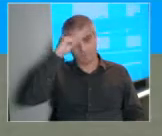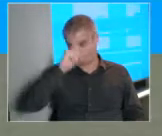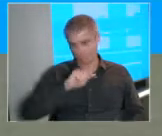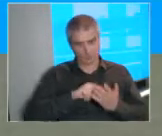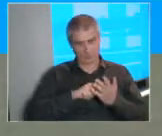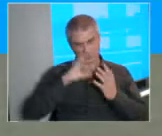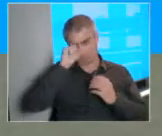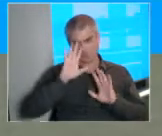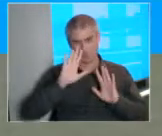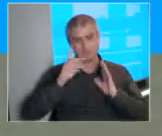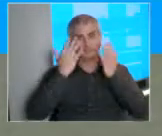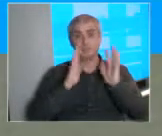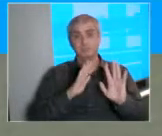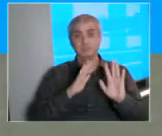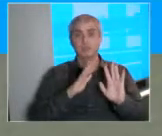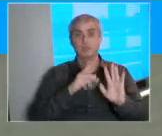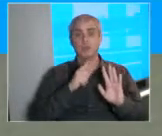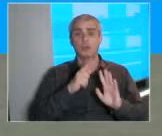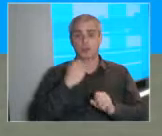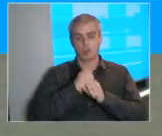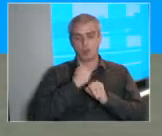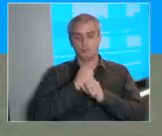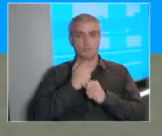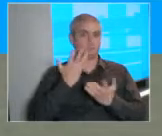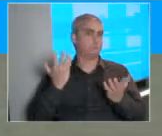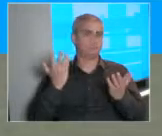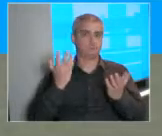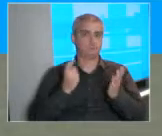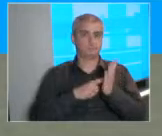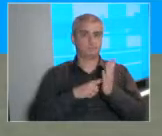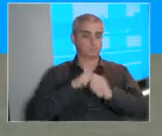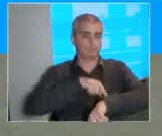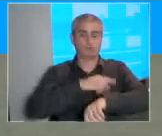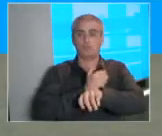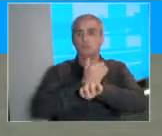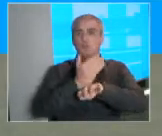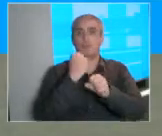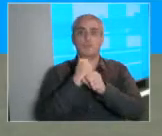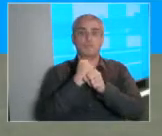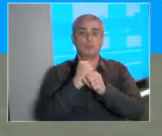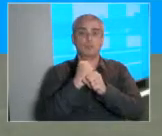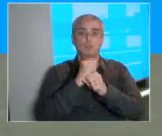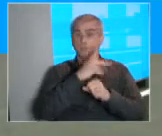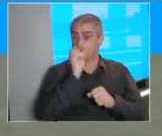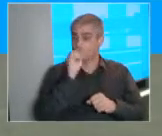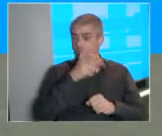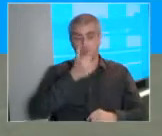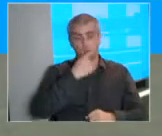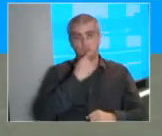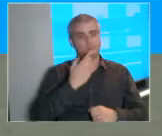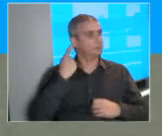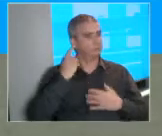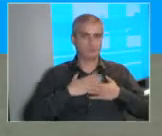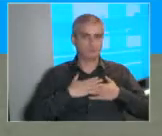כי יש לי אג'נדה, אלא כי זה סטטיסטיקה, שעובדים במשרות שדורשות מהם להישאר עד שעות מאוחרות בעבודה. אם הוא יבוא לבוס שלו ויגיד,